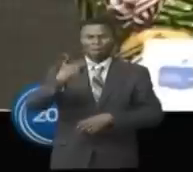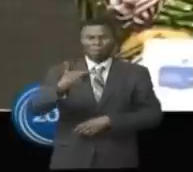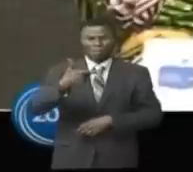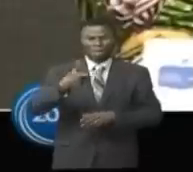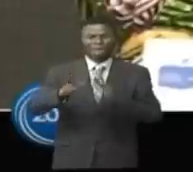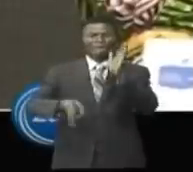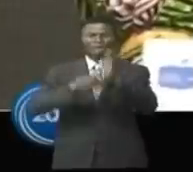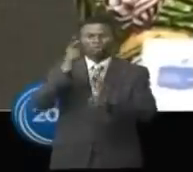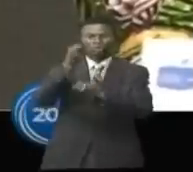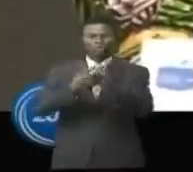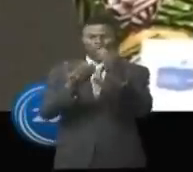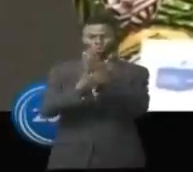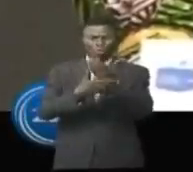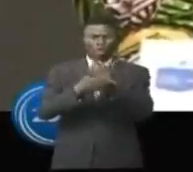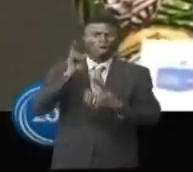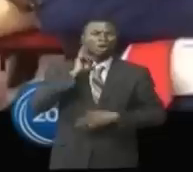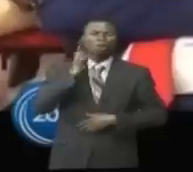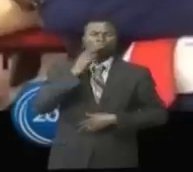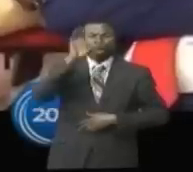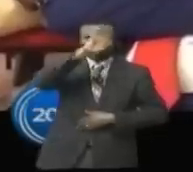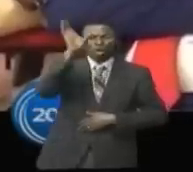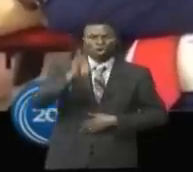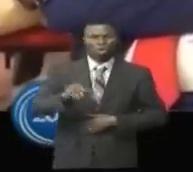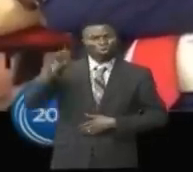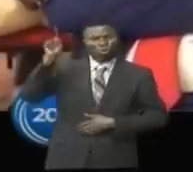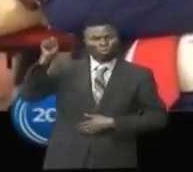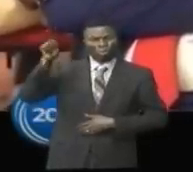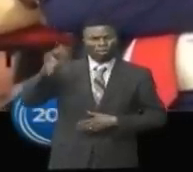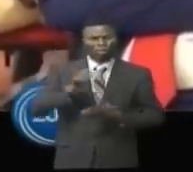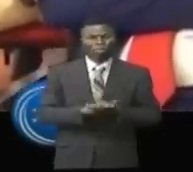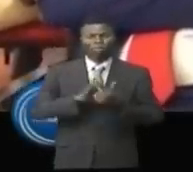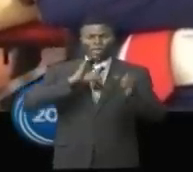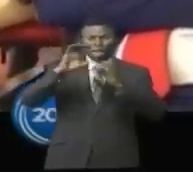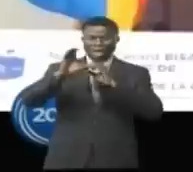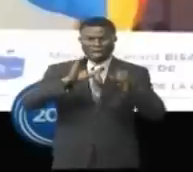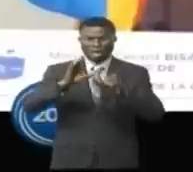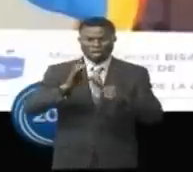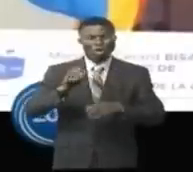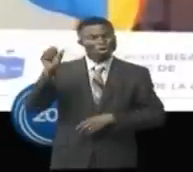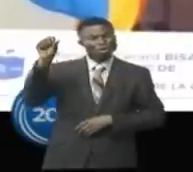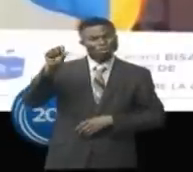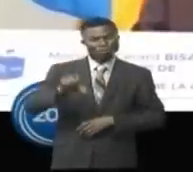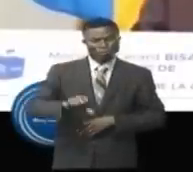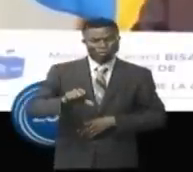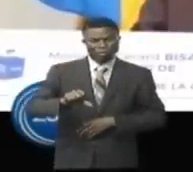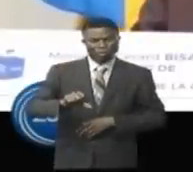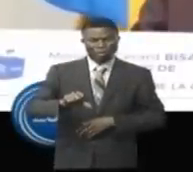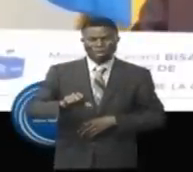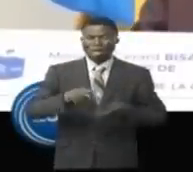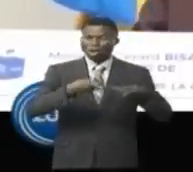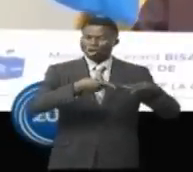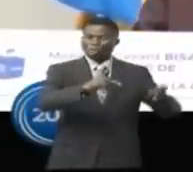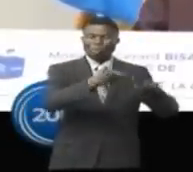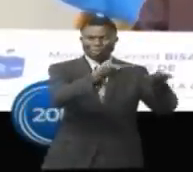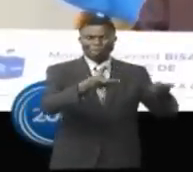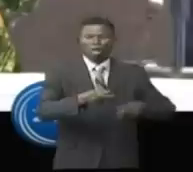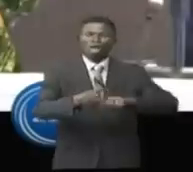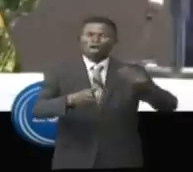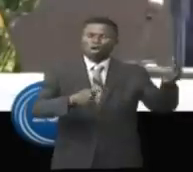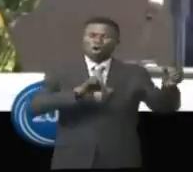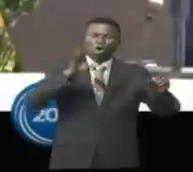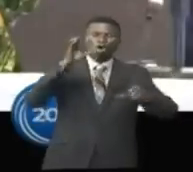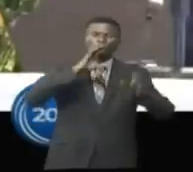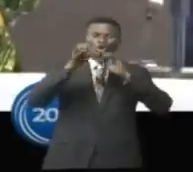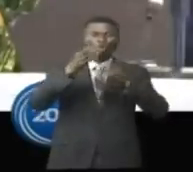l'hôtel Sultani River de la commune de Galiema. Quand la communication n'est pas bien faite, on laisse la place à une autre